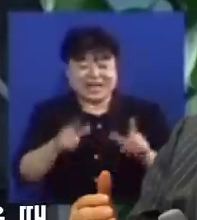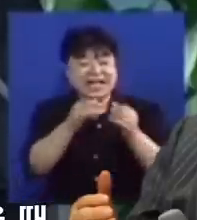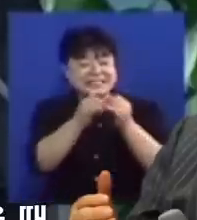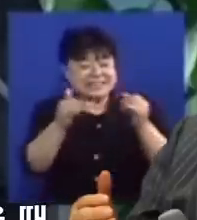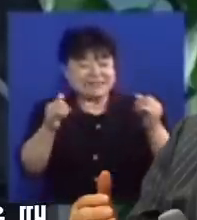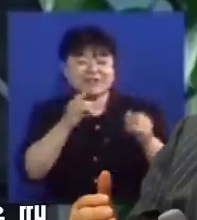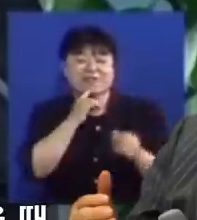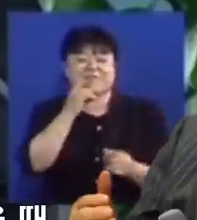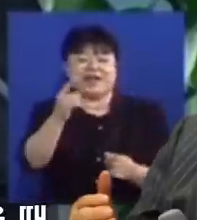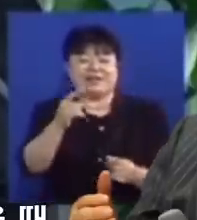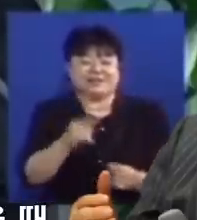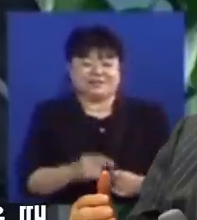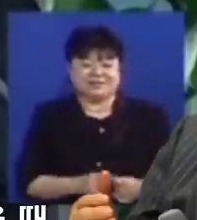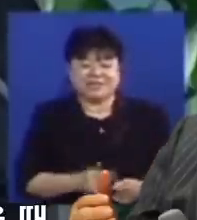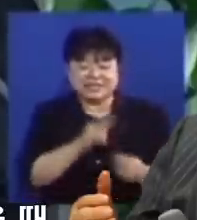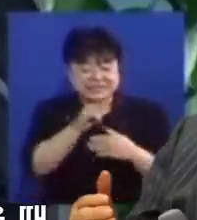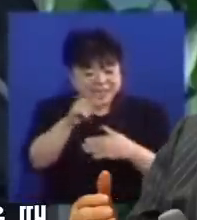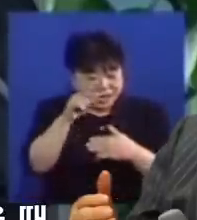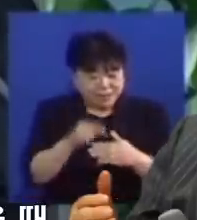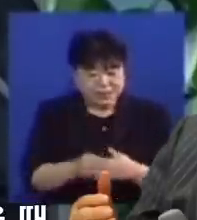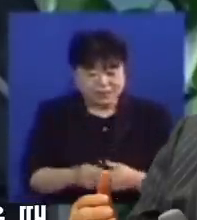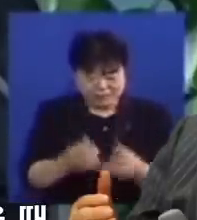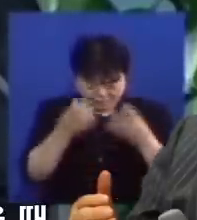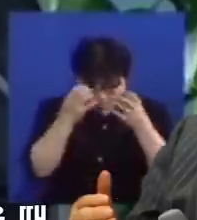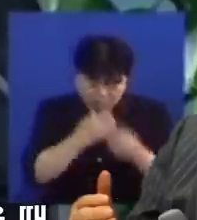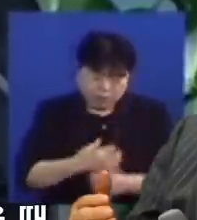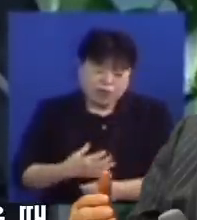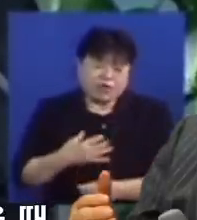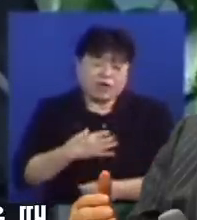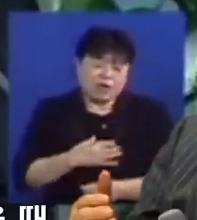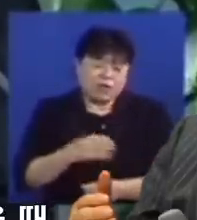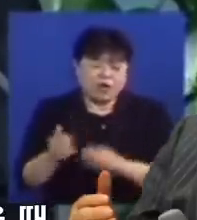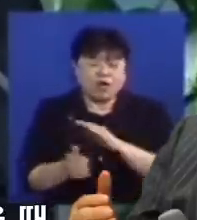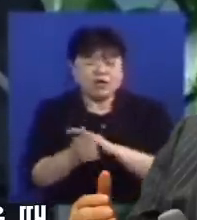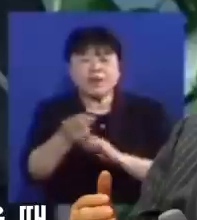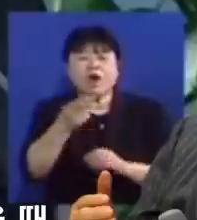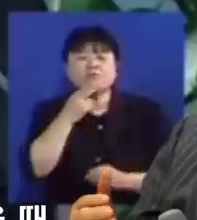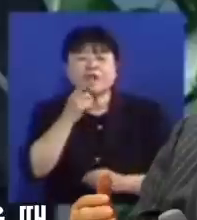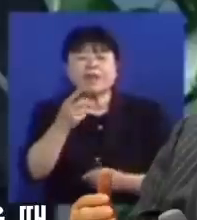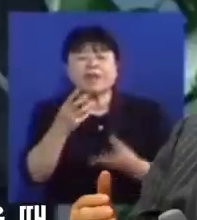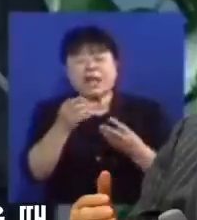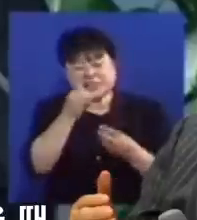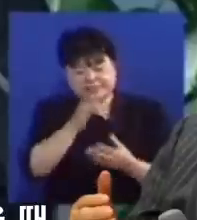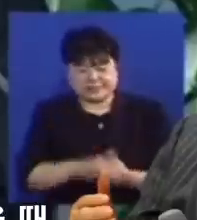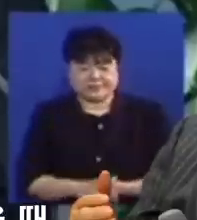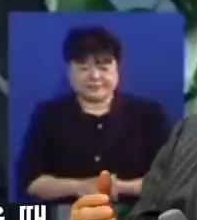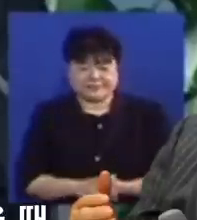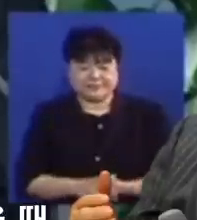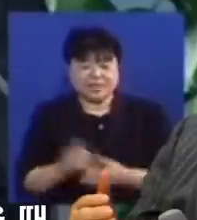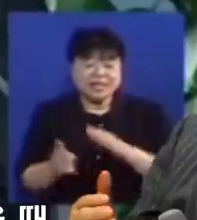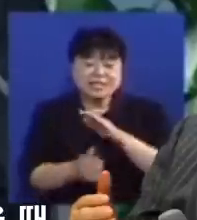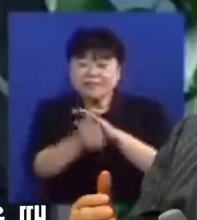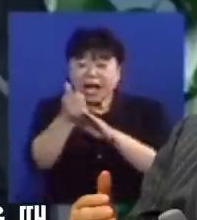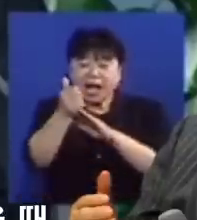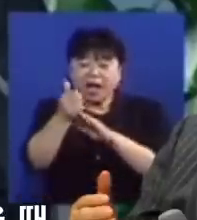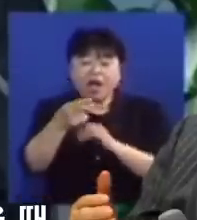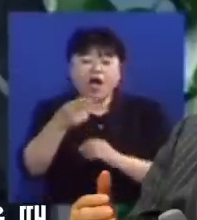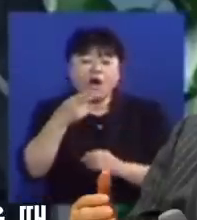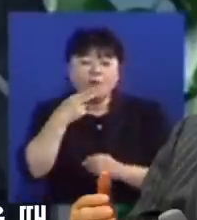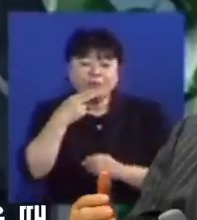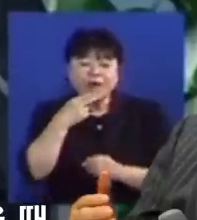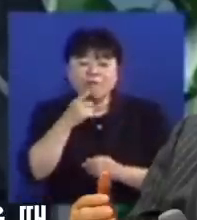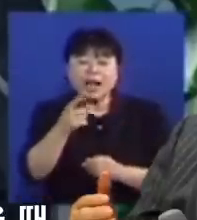사람들은 말하기를 우리의 삶이 고달프고 괴롭고 희망이 없다고 말하는 사람이 많습니다. 희망이